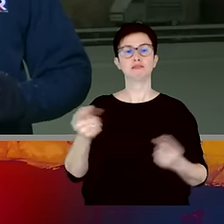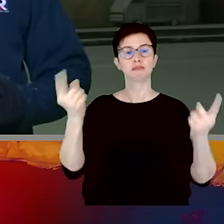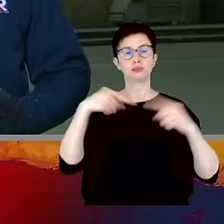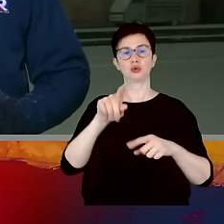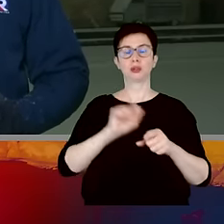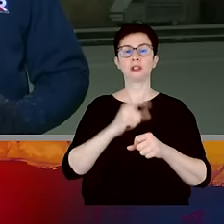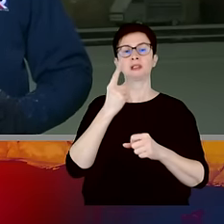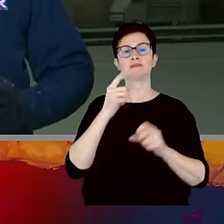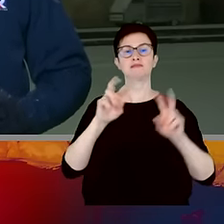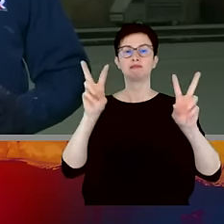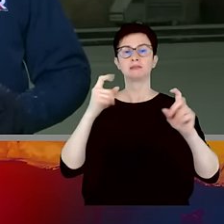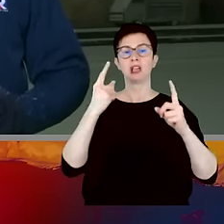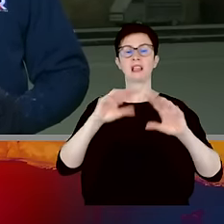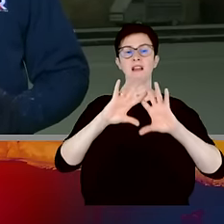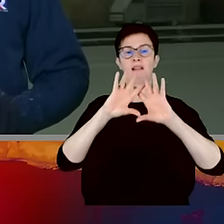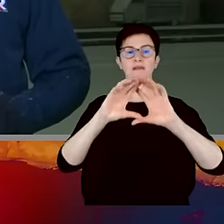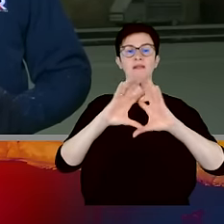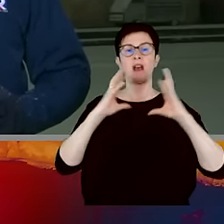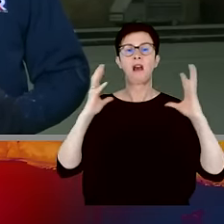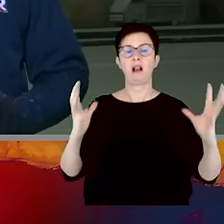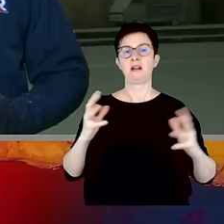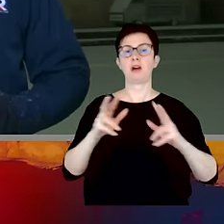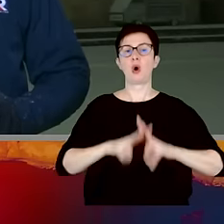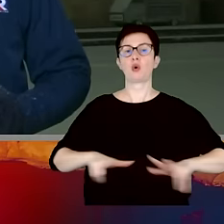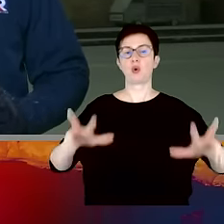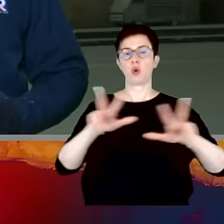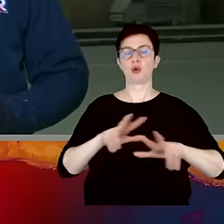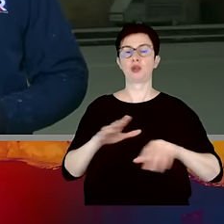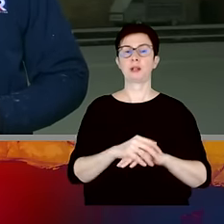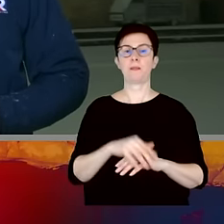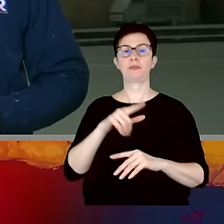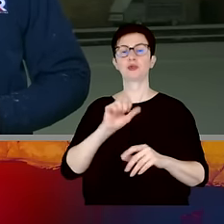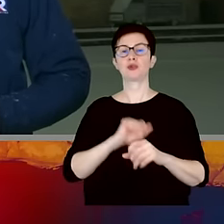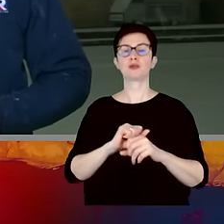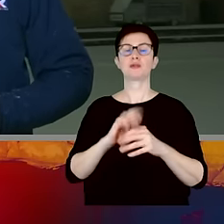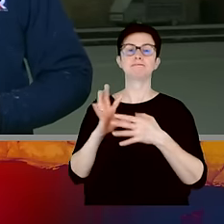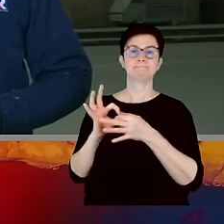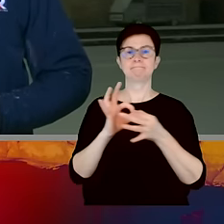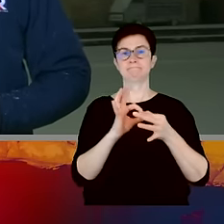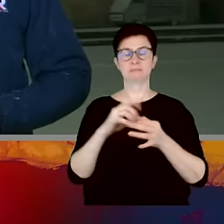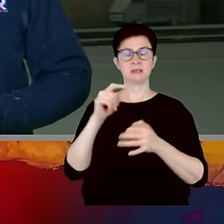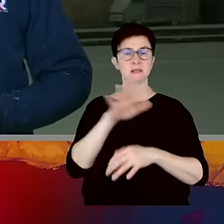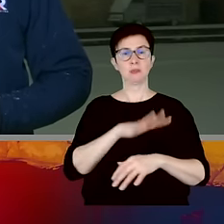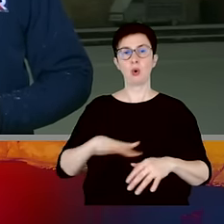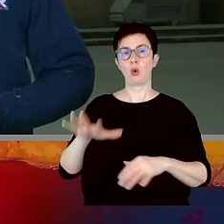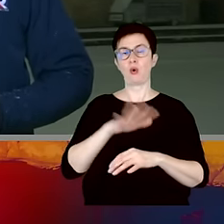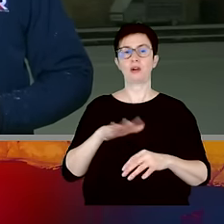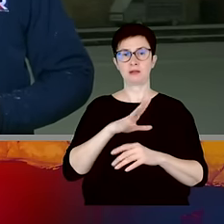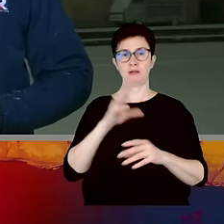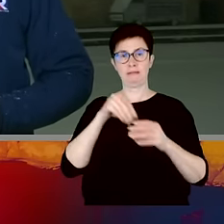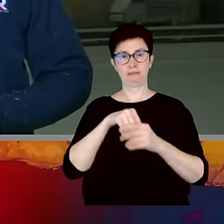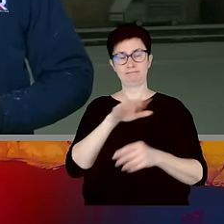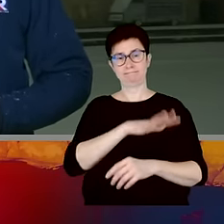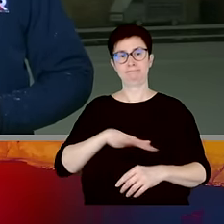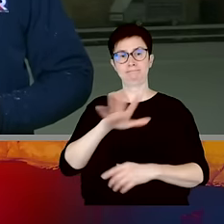atmosfera jest tutaj rodzinna i tutaj, co bardzo istotne, wytwarzają się więzi społeczne wśród protestujących, którzy nie